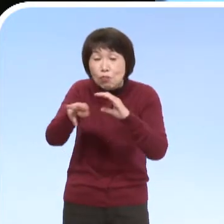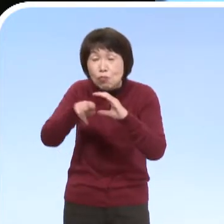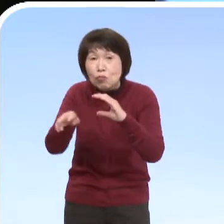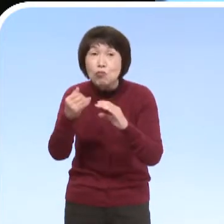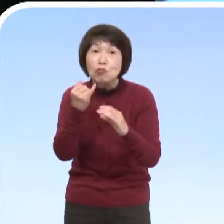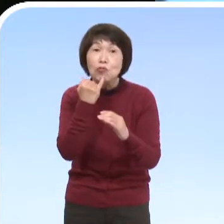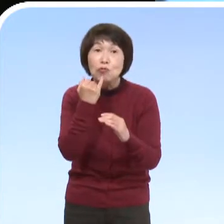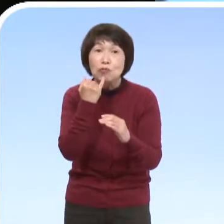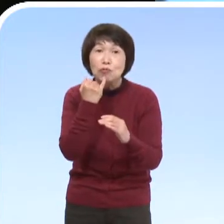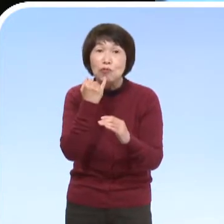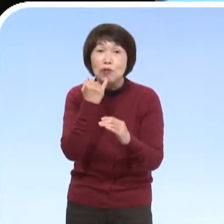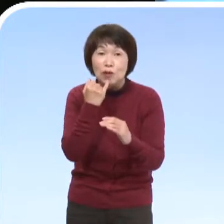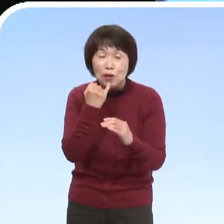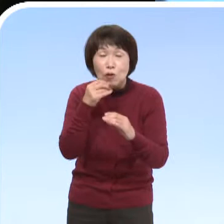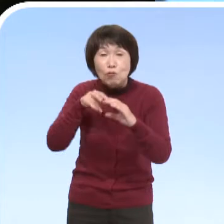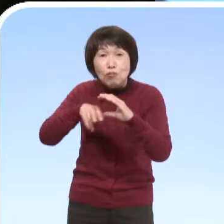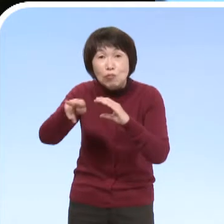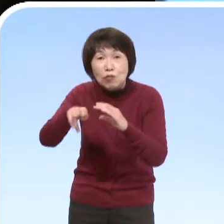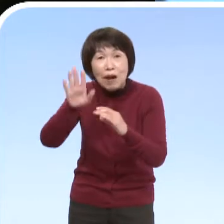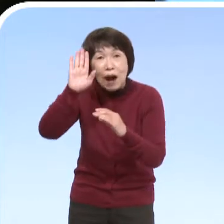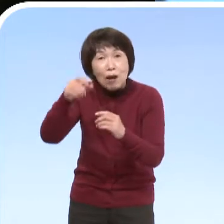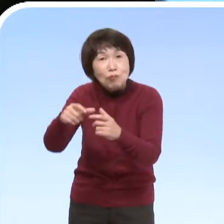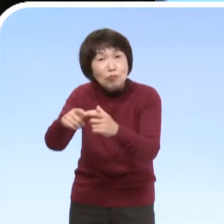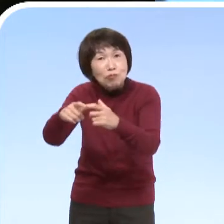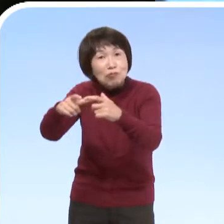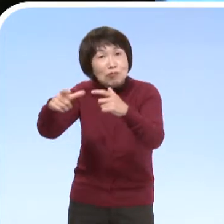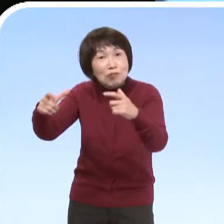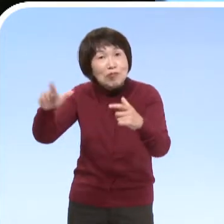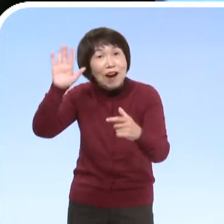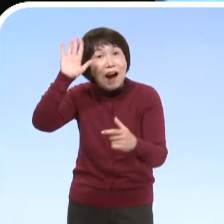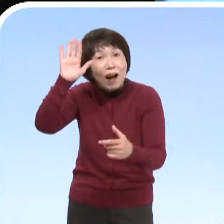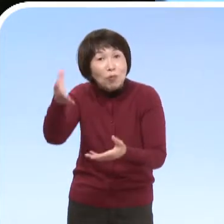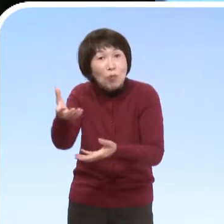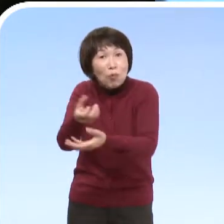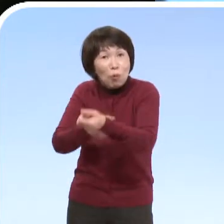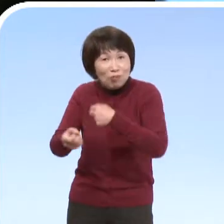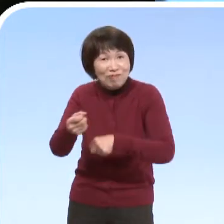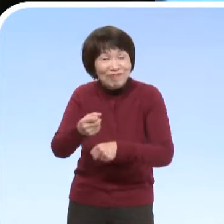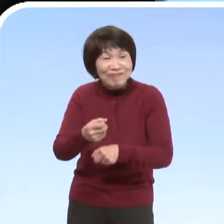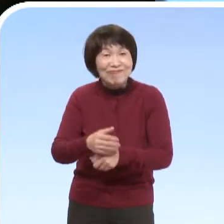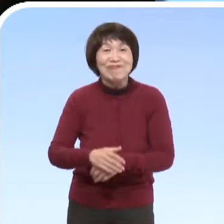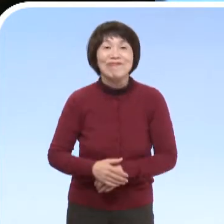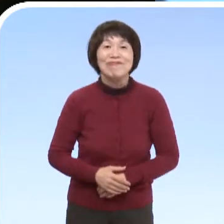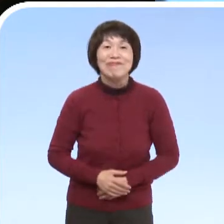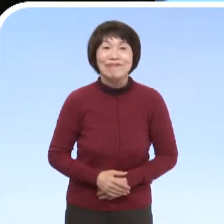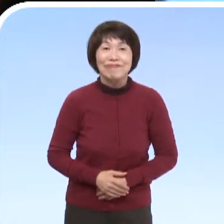ニカゴ漁では貴重な資源を守る取り組みも行っています。